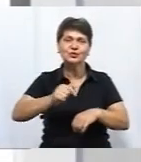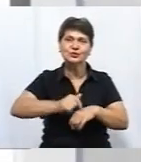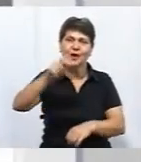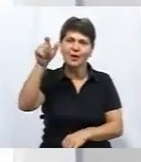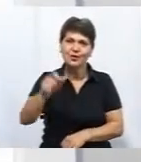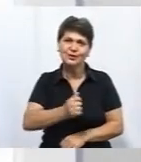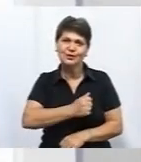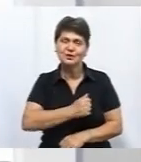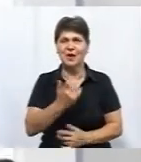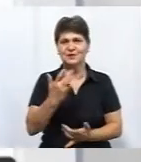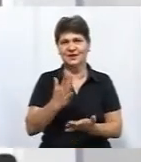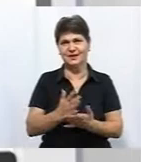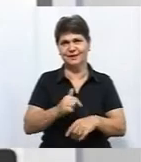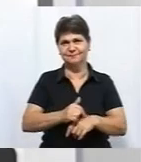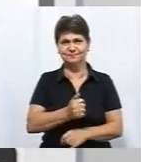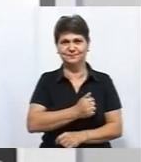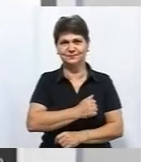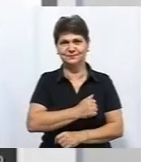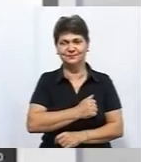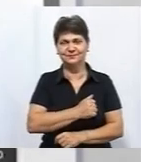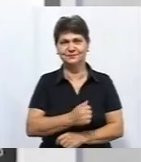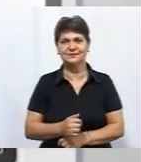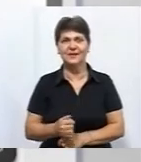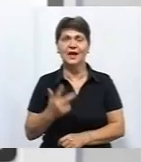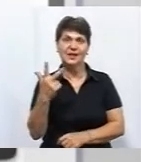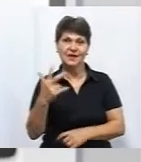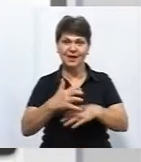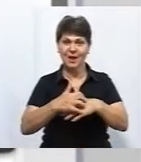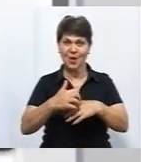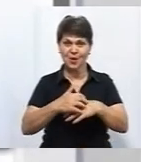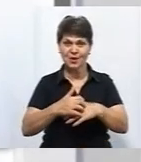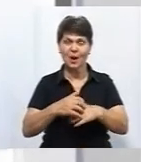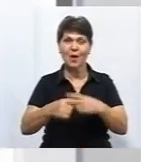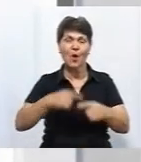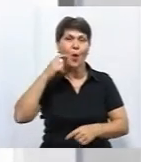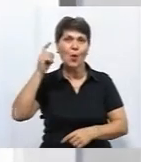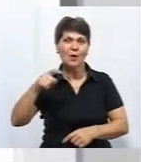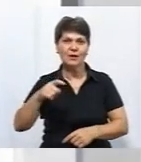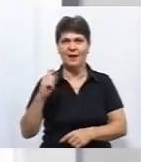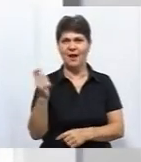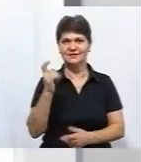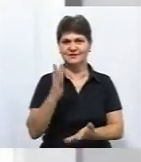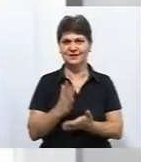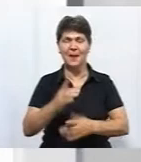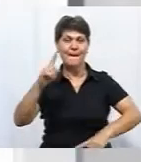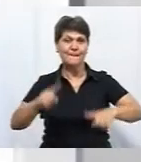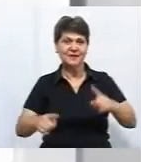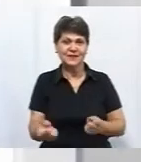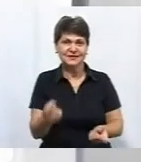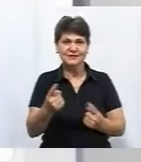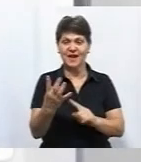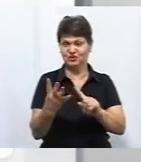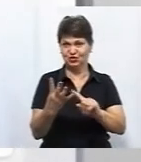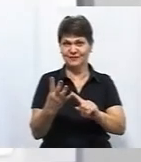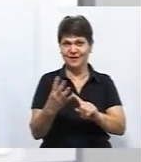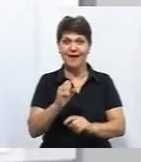і скільки в неї є співчуття. Троє котів породи українська дворова на хазяйстві. Періодично з'являється